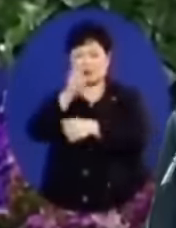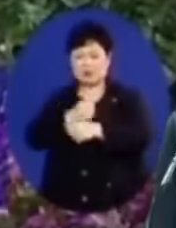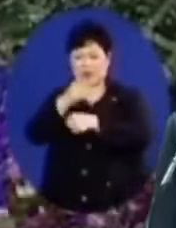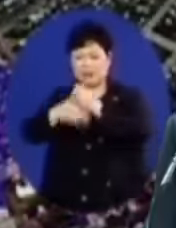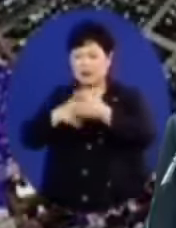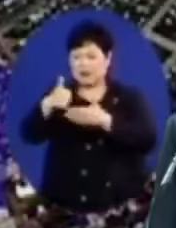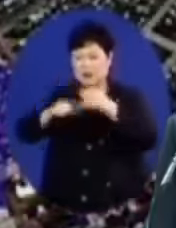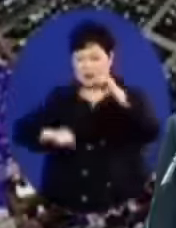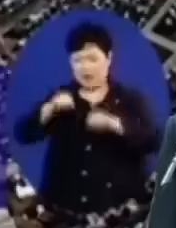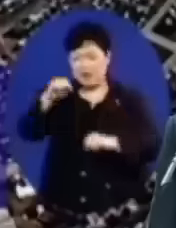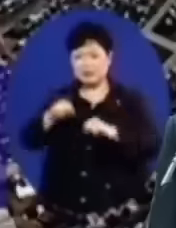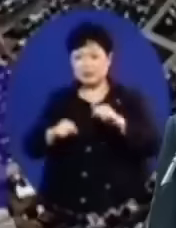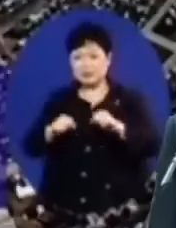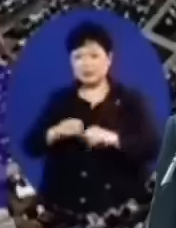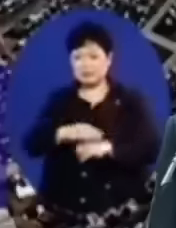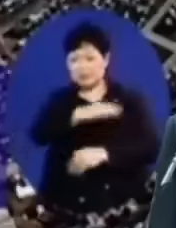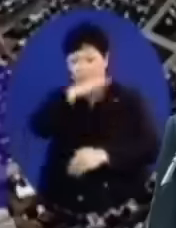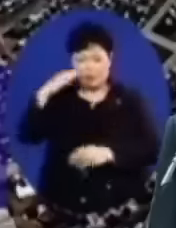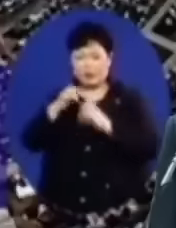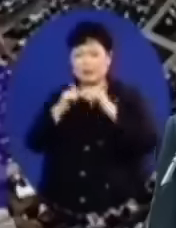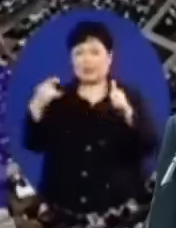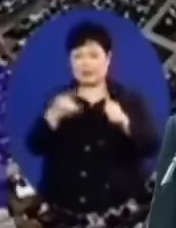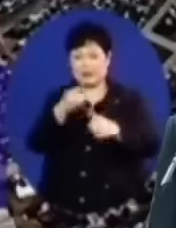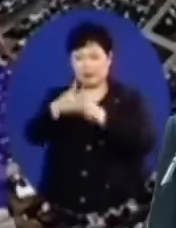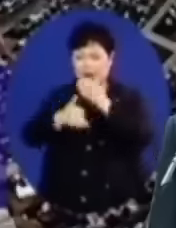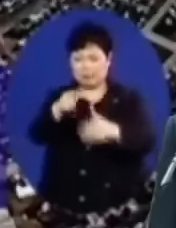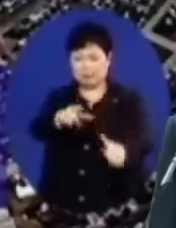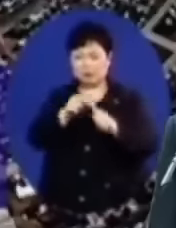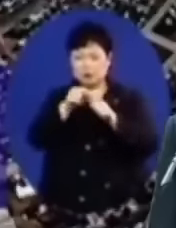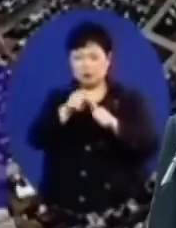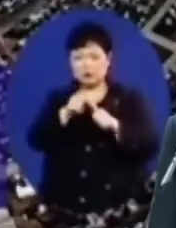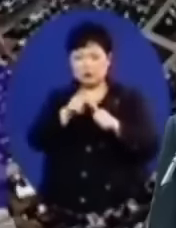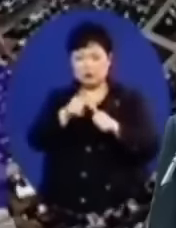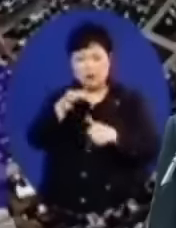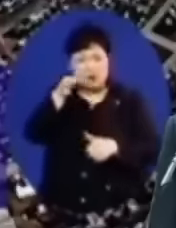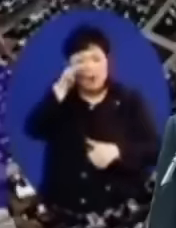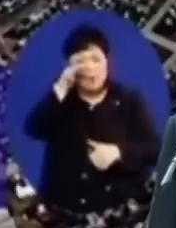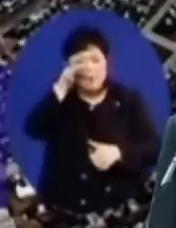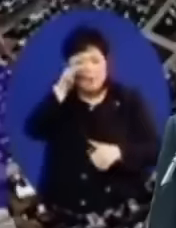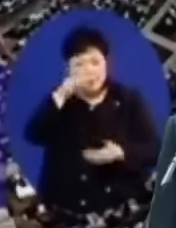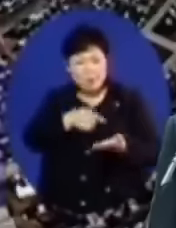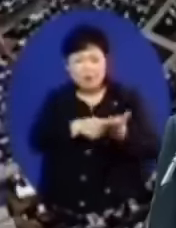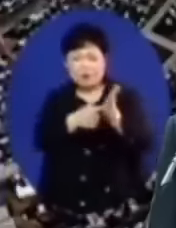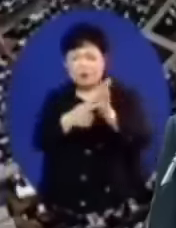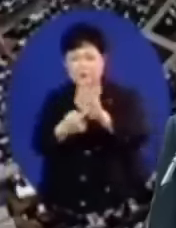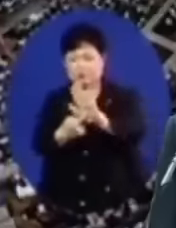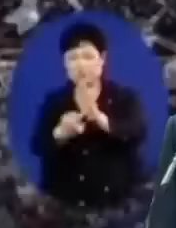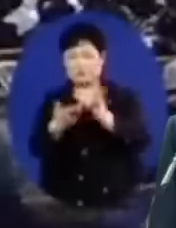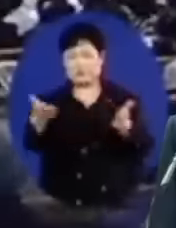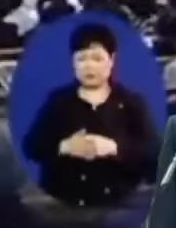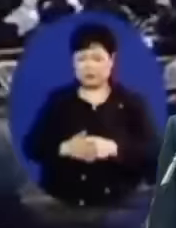그의 행위를 옳게 하는 자에게 내가 하나님의 구원을 보이리라.